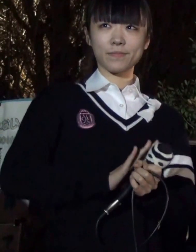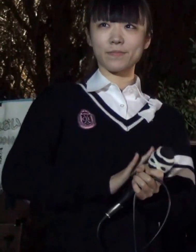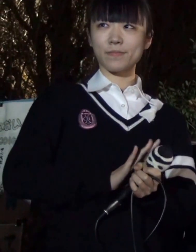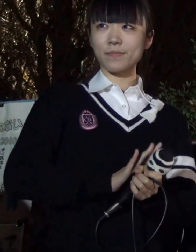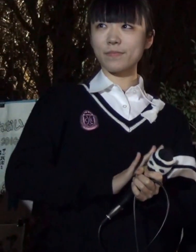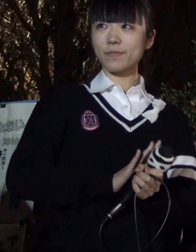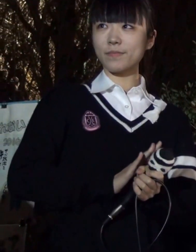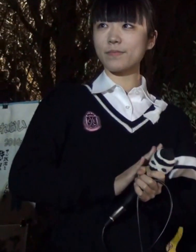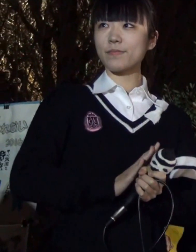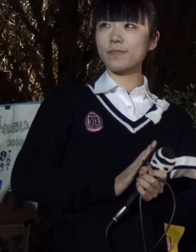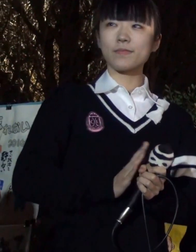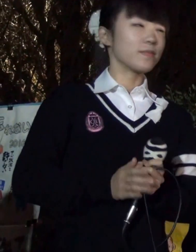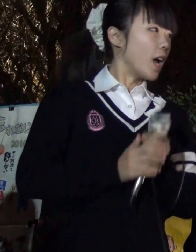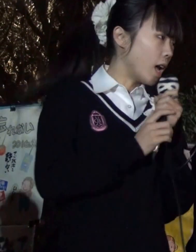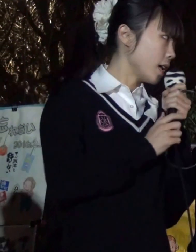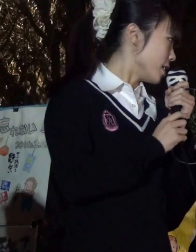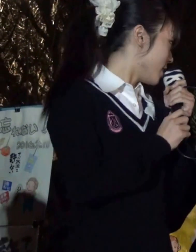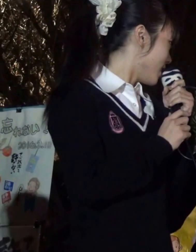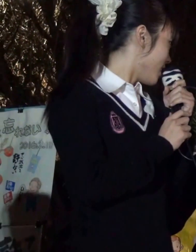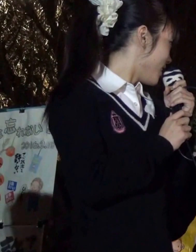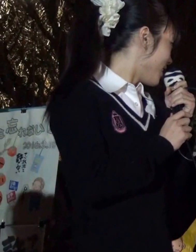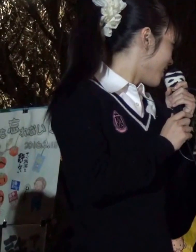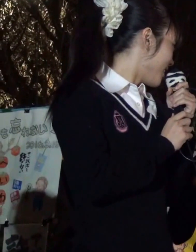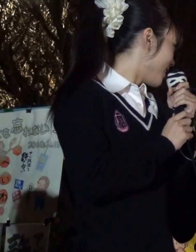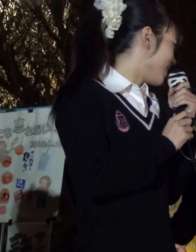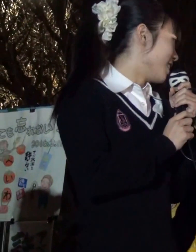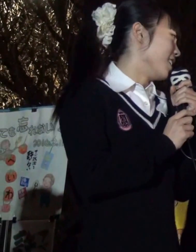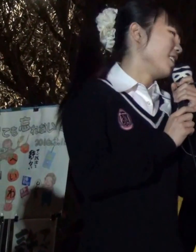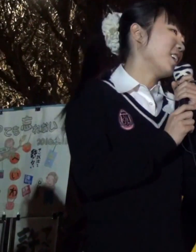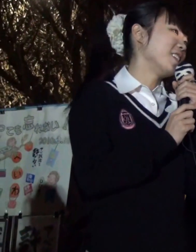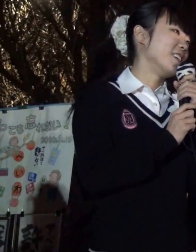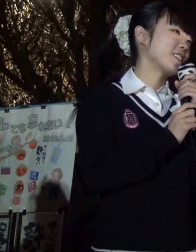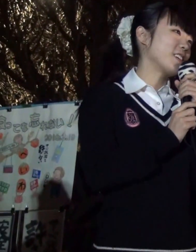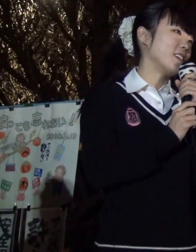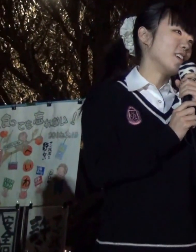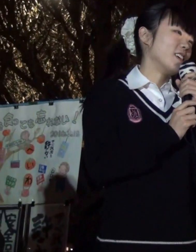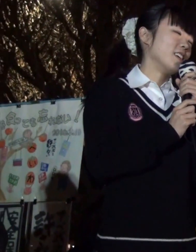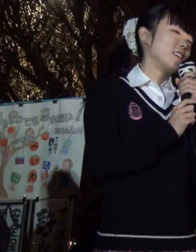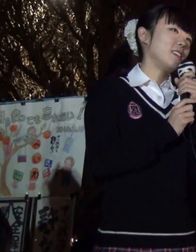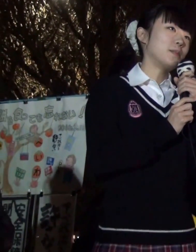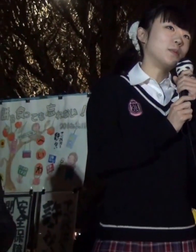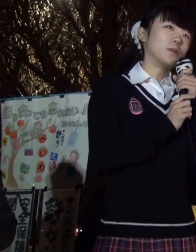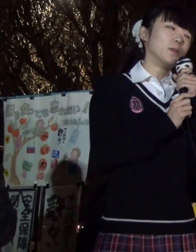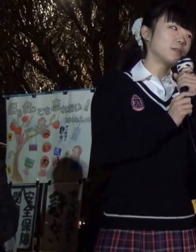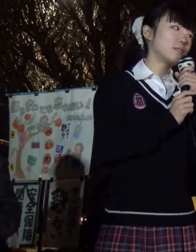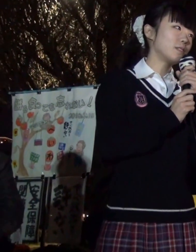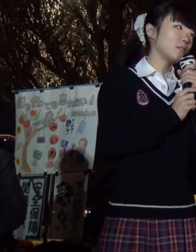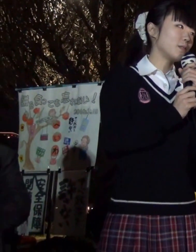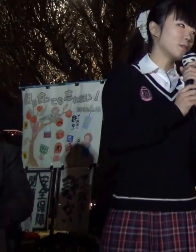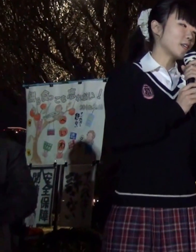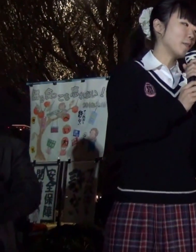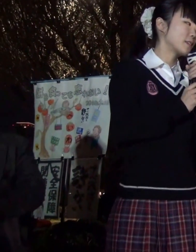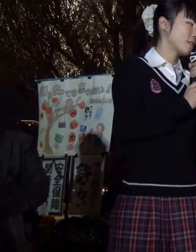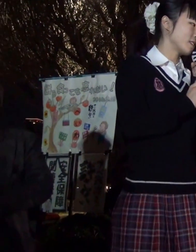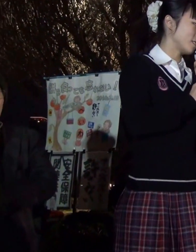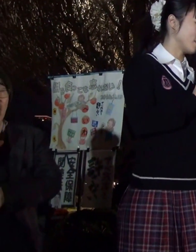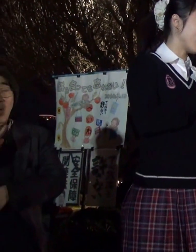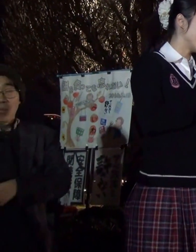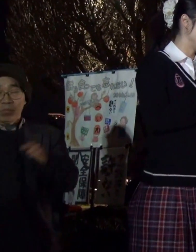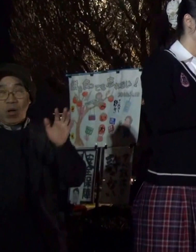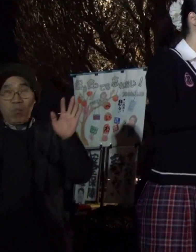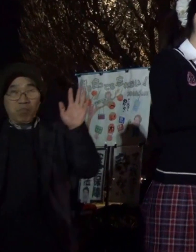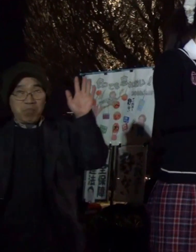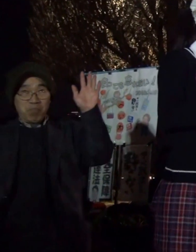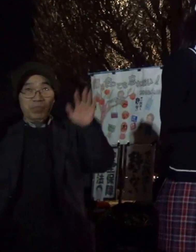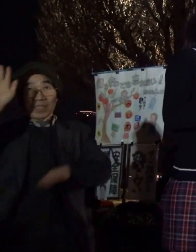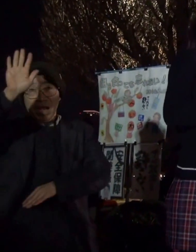ます。そんなイリアちゃんで、なんかどうですかこの今の日本は。 いやもう本当にお先真っ暗っていう